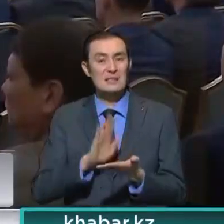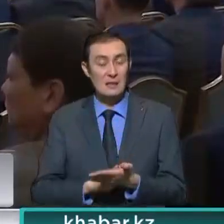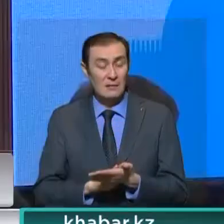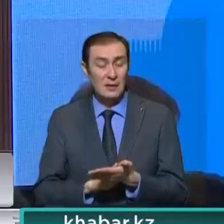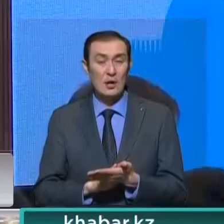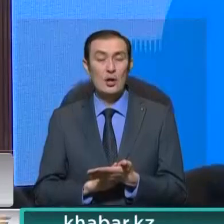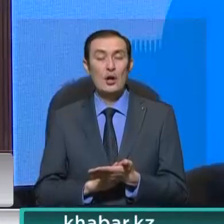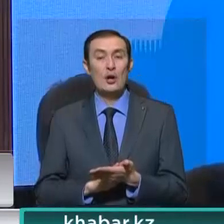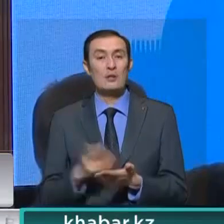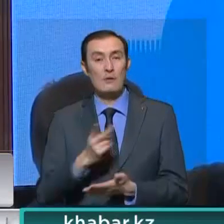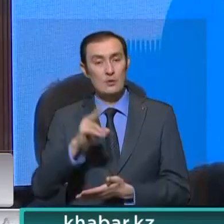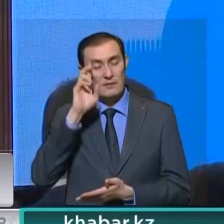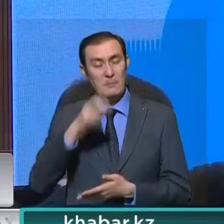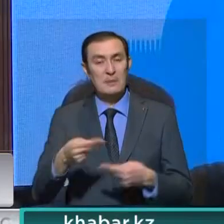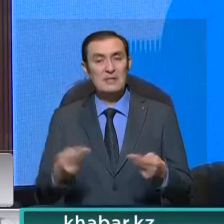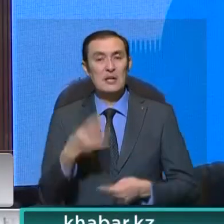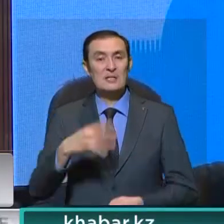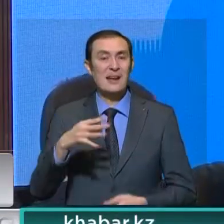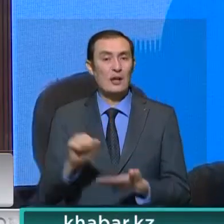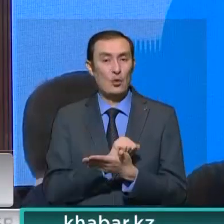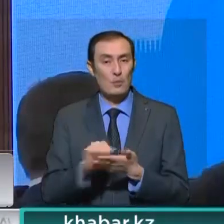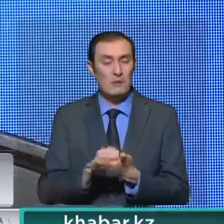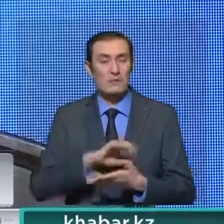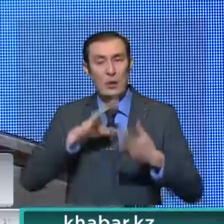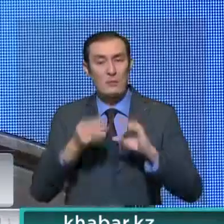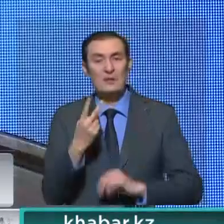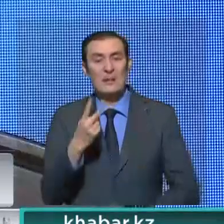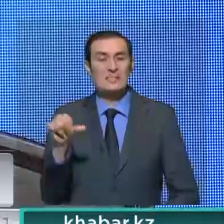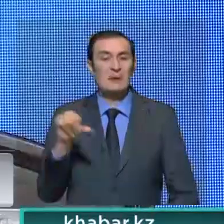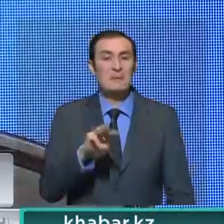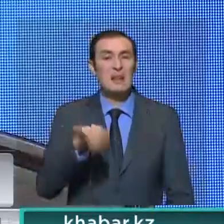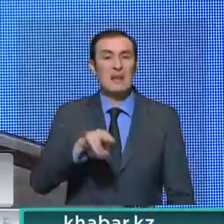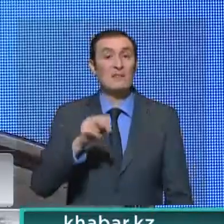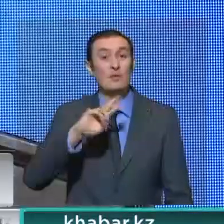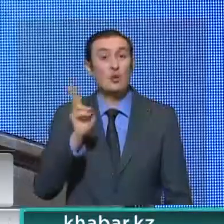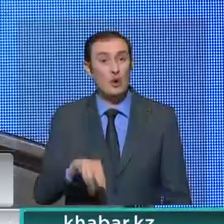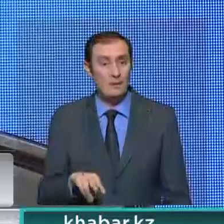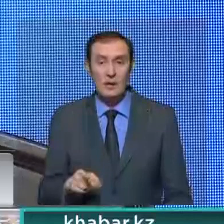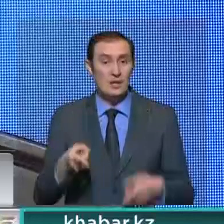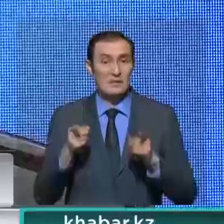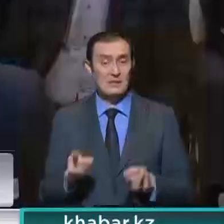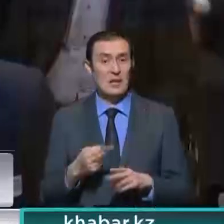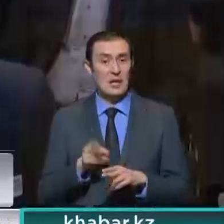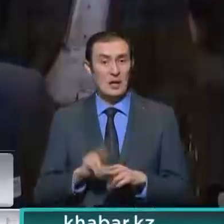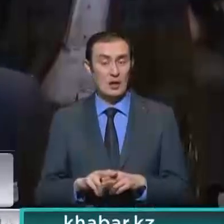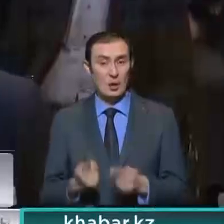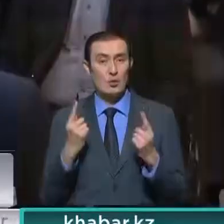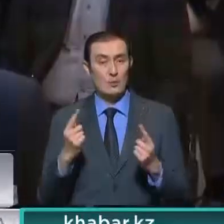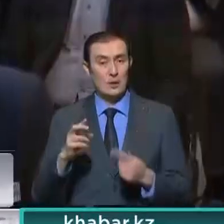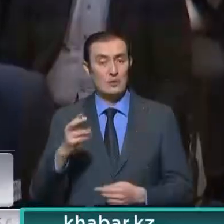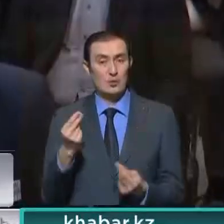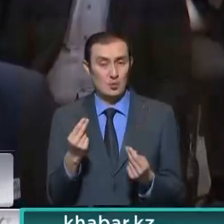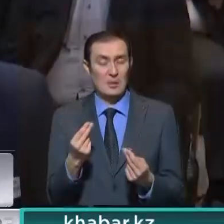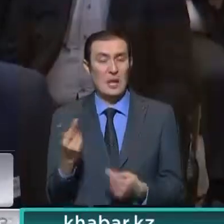стороны подписали порядка 40 документов на два с половиной миллиарда долларов цифра на самом деле историческая для